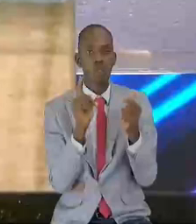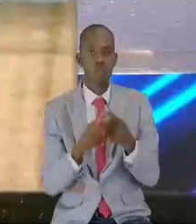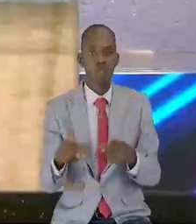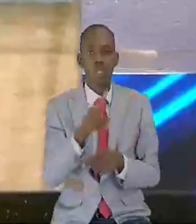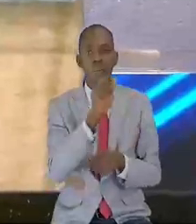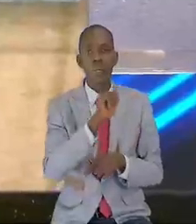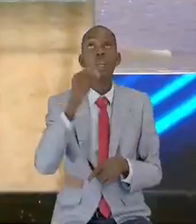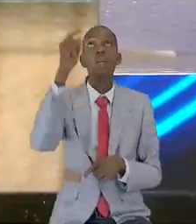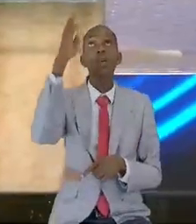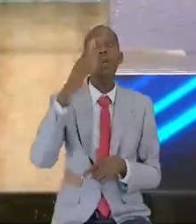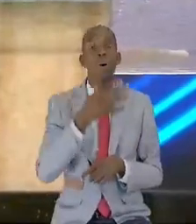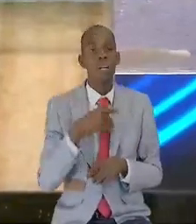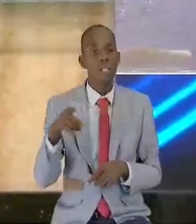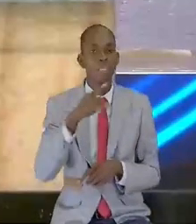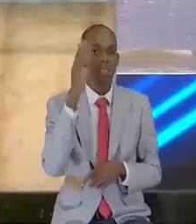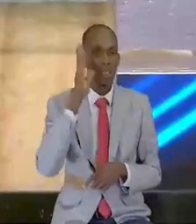mon peuple.